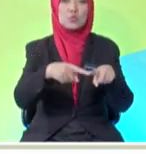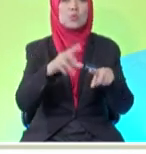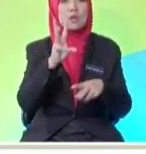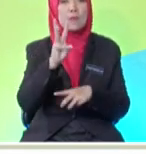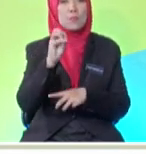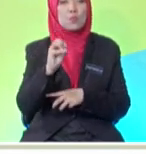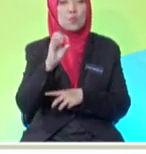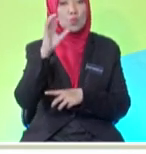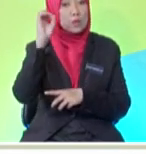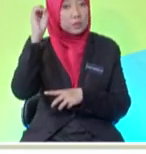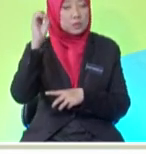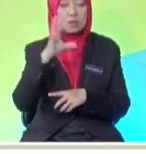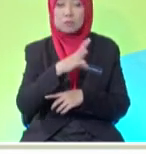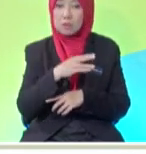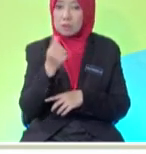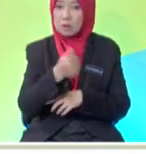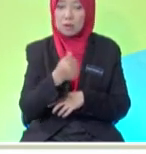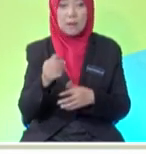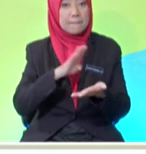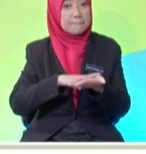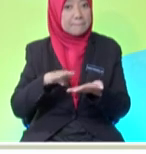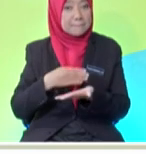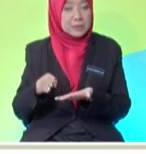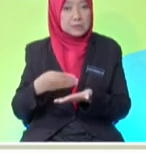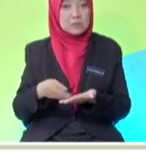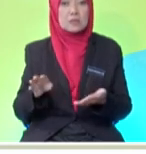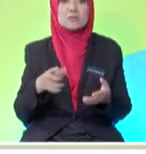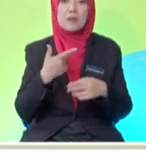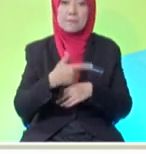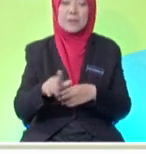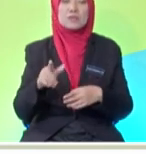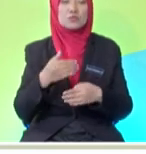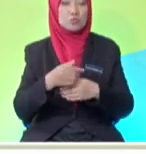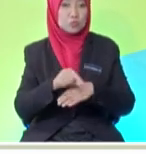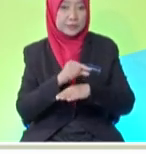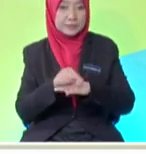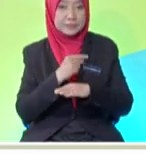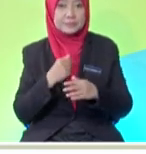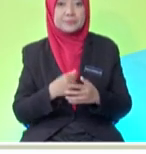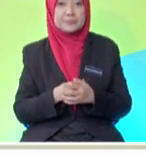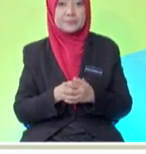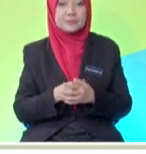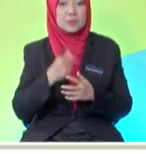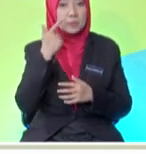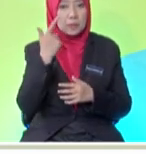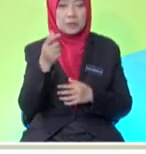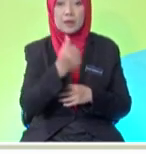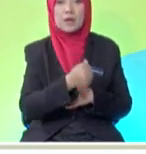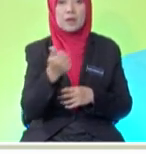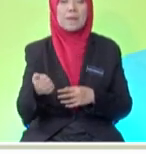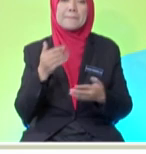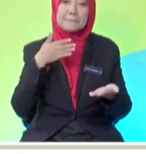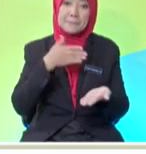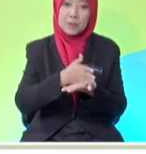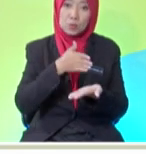dan pastikan alat dibersihkan sebelum dan selepas digunakan Oke kemudian kita pada alat memotong